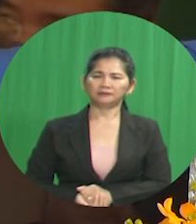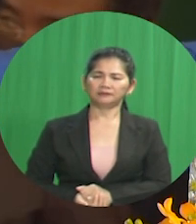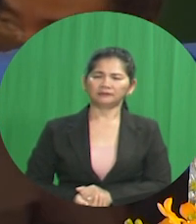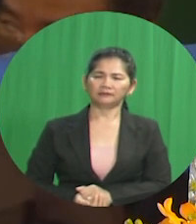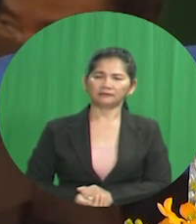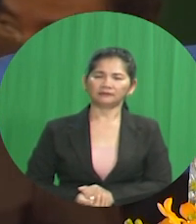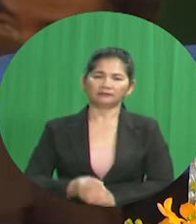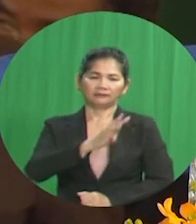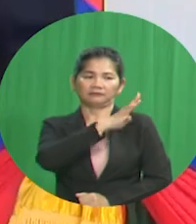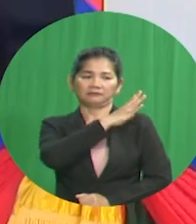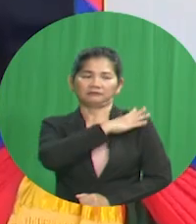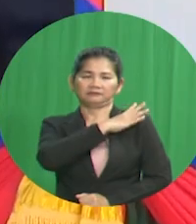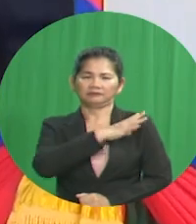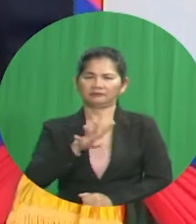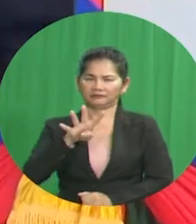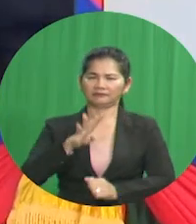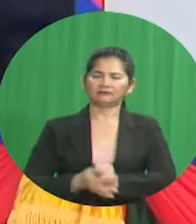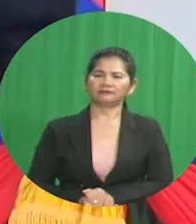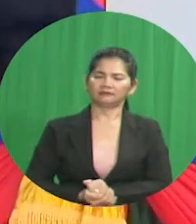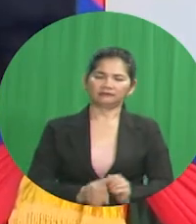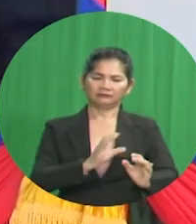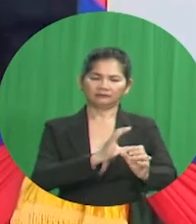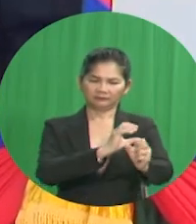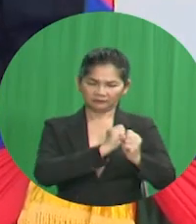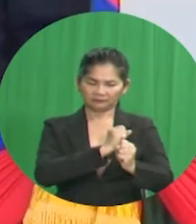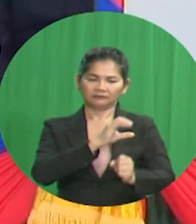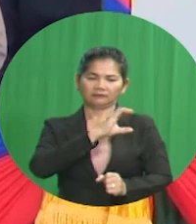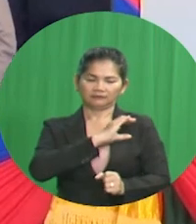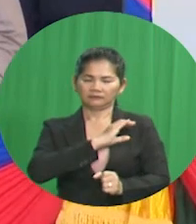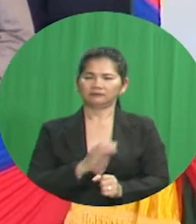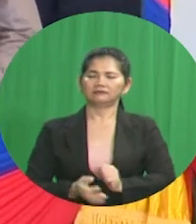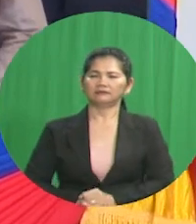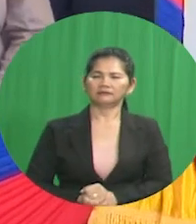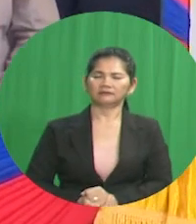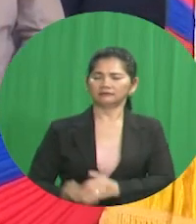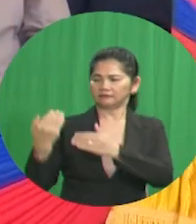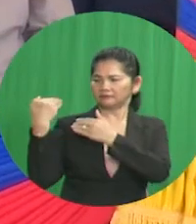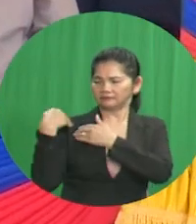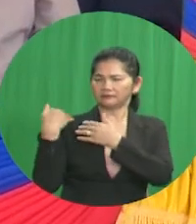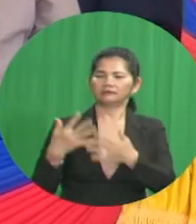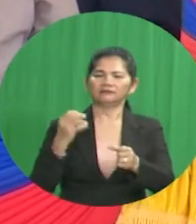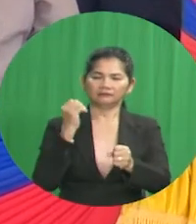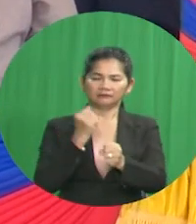4អគ្គស្នងការរងនគរបាលជាតិទទួលបន្ទុកកា